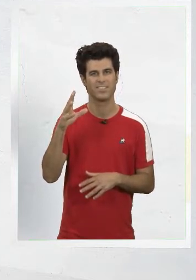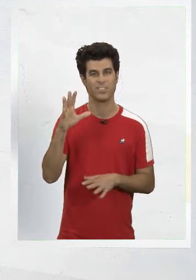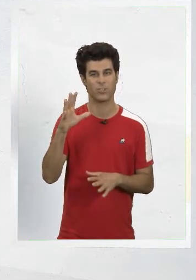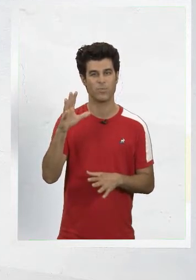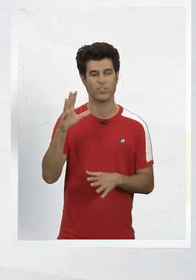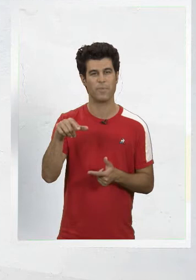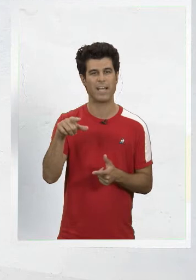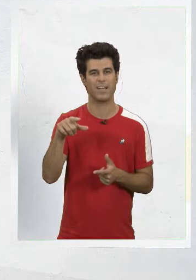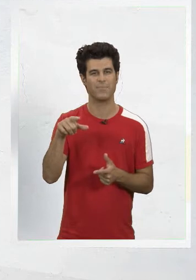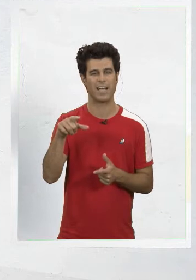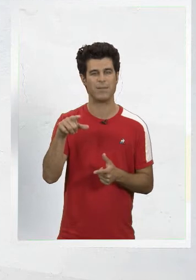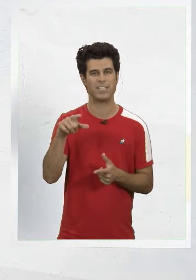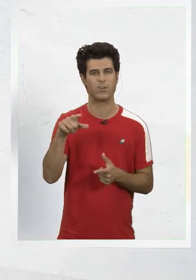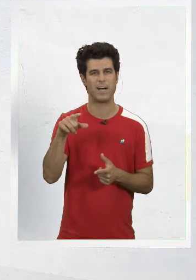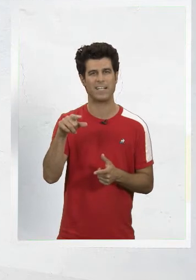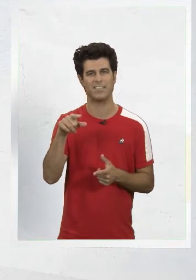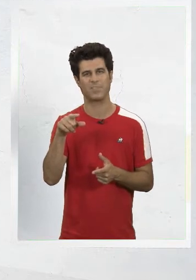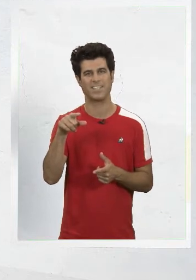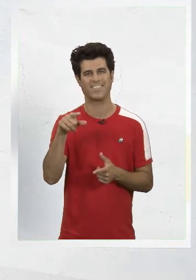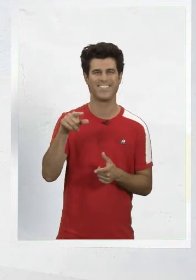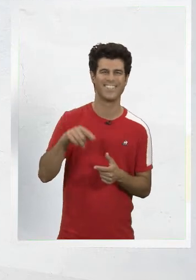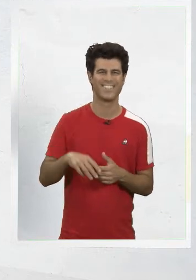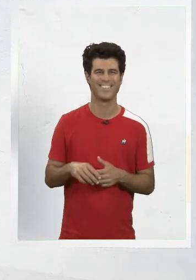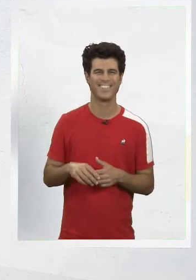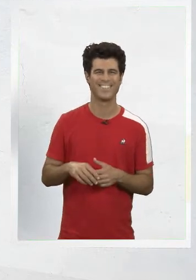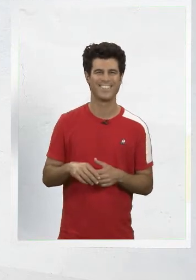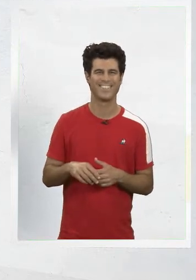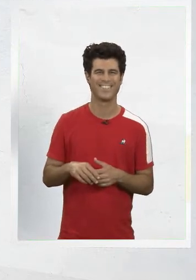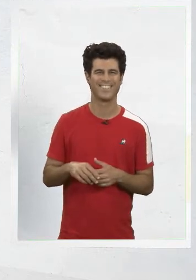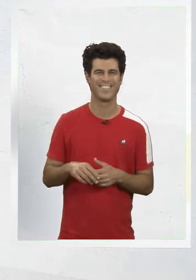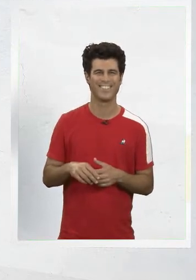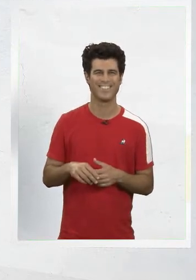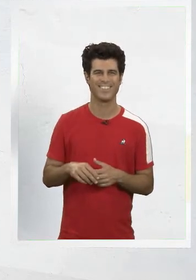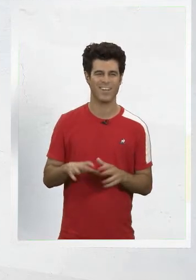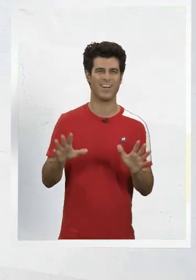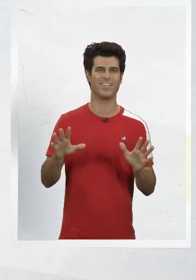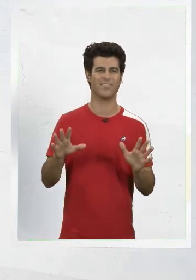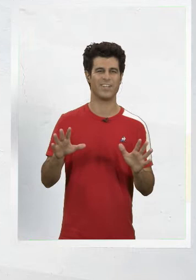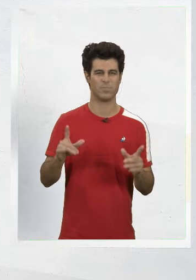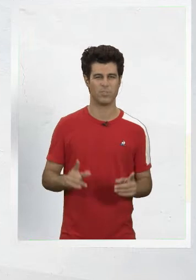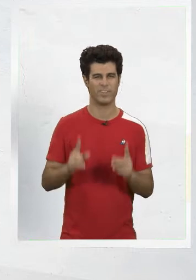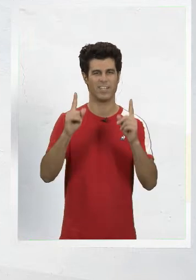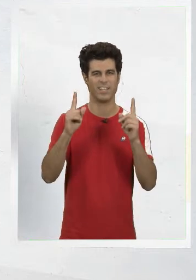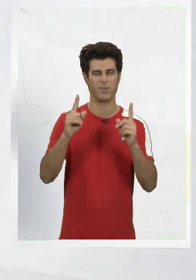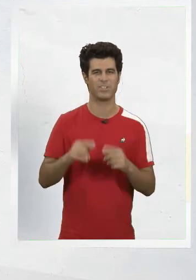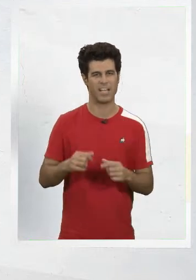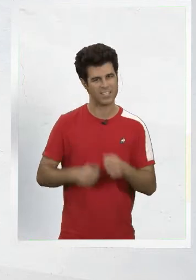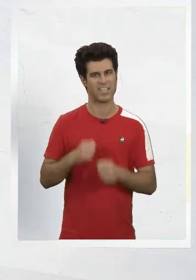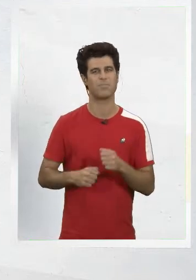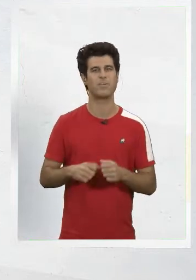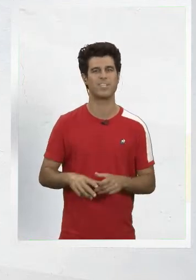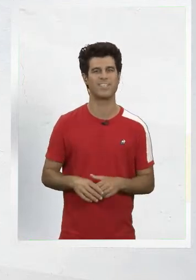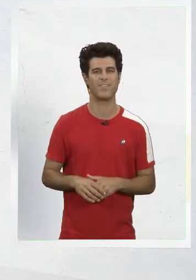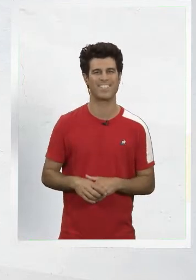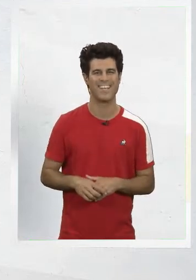3. 3 קומות. ומיכל, באיזה קומה את נמצאת? אני בקומה שלישית. יפה. אז בשביל לעלות אלייך